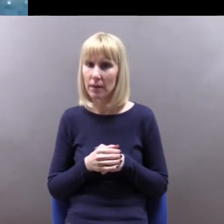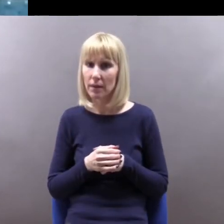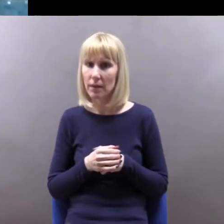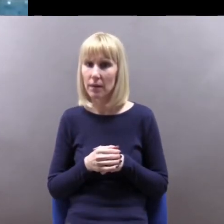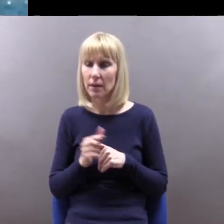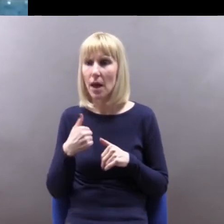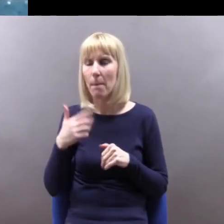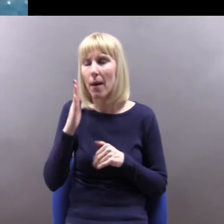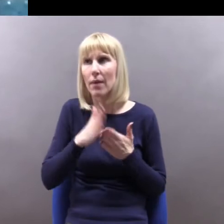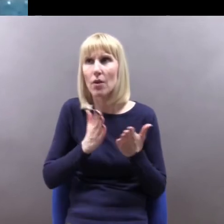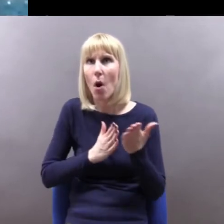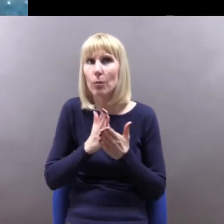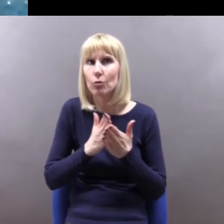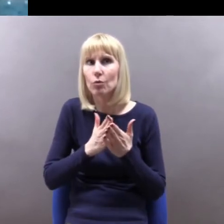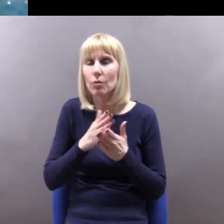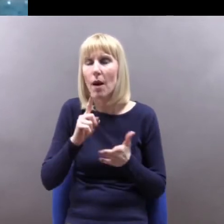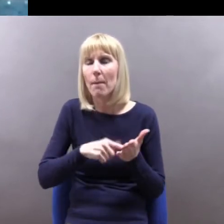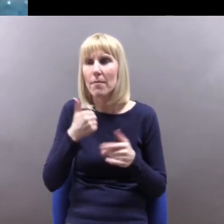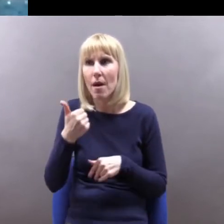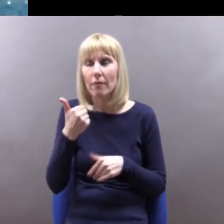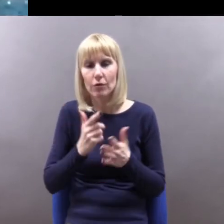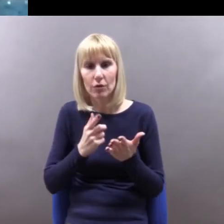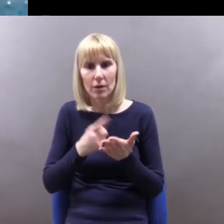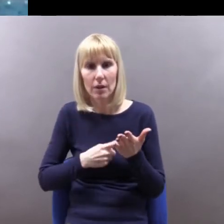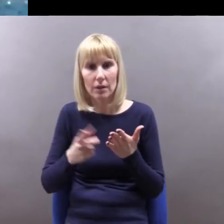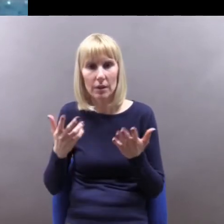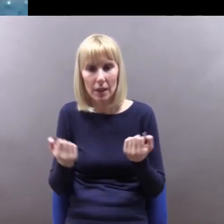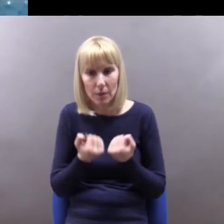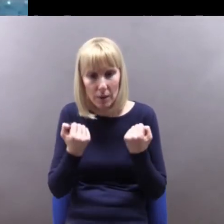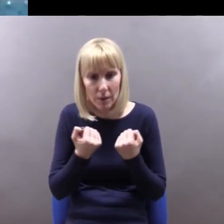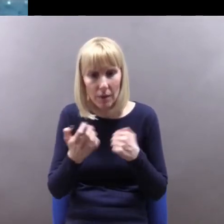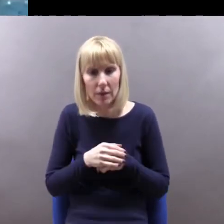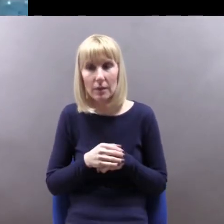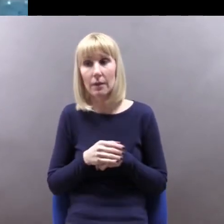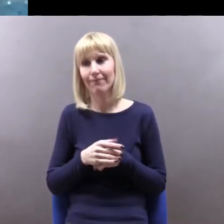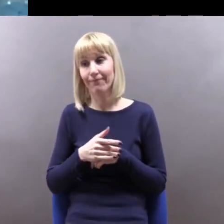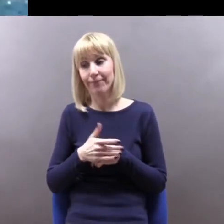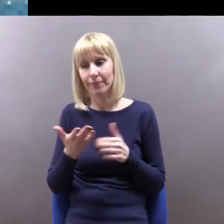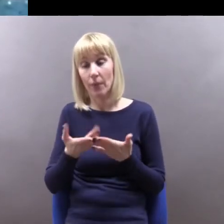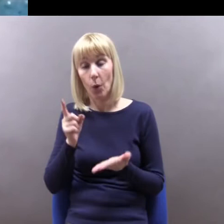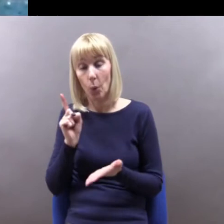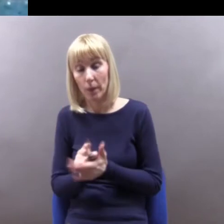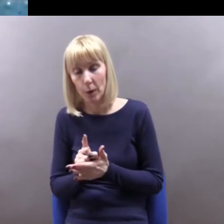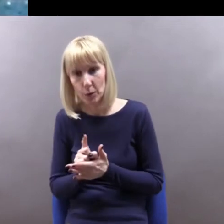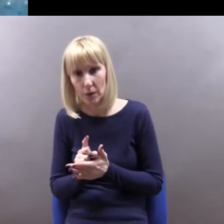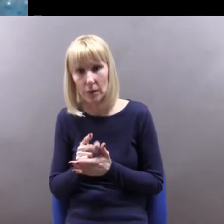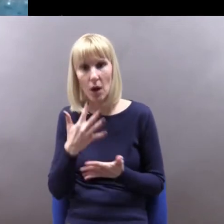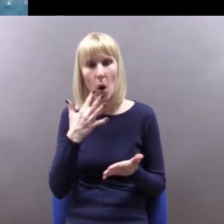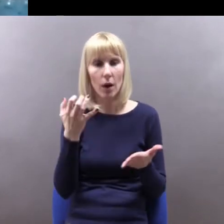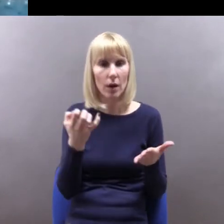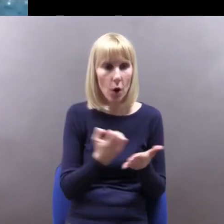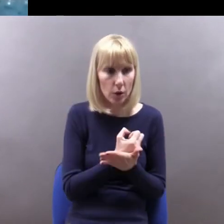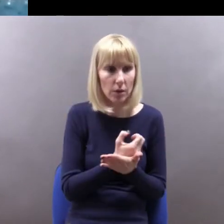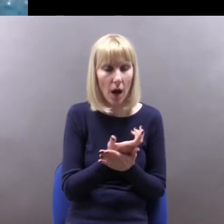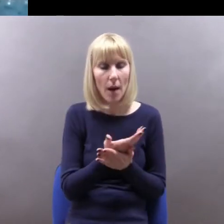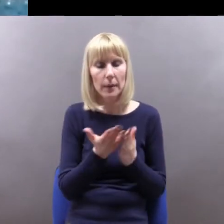to obsługiwała pierwszy raz. Nie wiem, czy nam się to uda, ale postaramy się. Na szczęście no, dotarłam na miejsce i skorzystałam